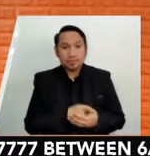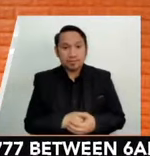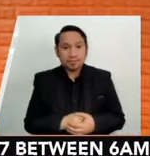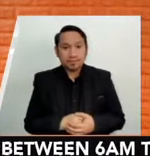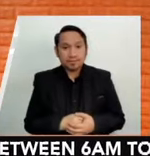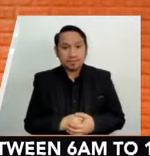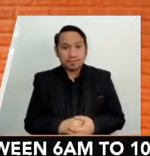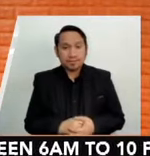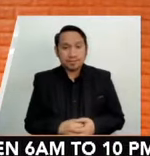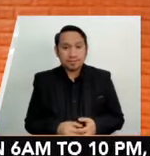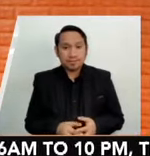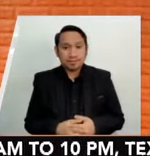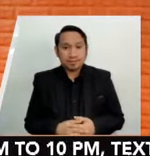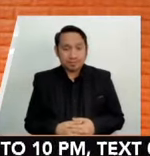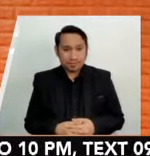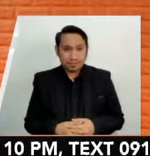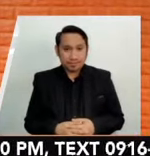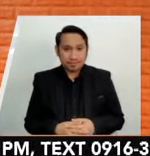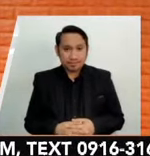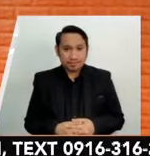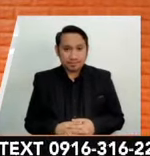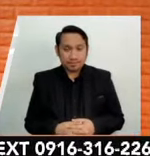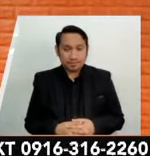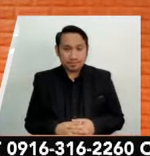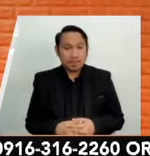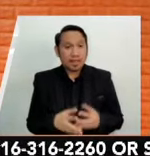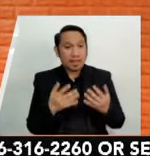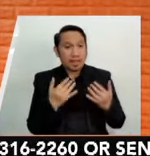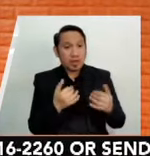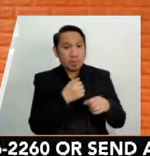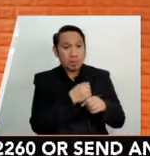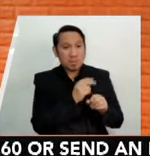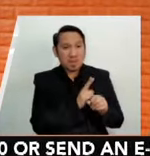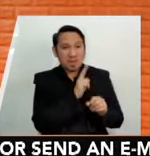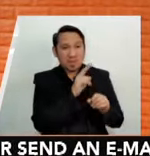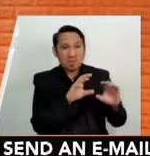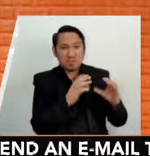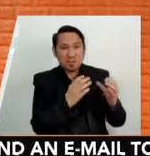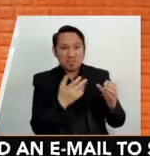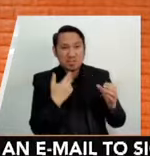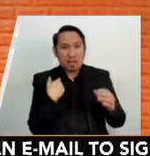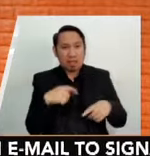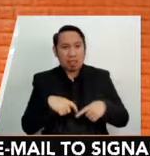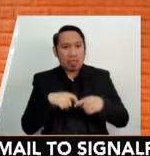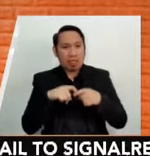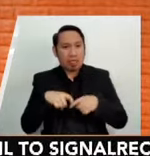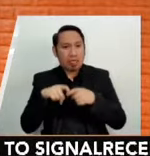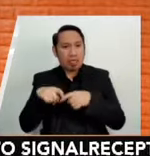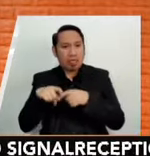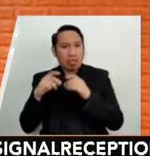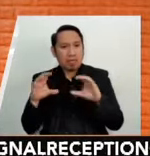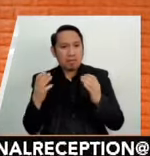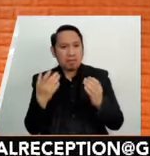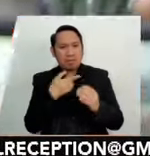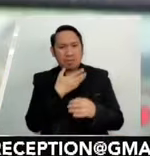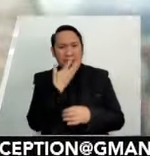Hindi na raw kailangan ng makeup classes kasunod ng suspensyon ng face-to-face classes dahil sa napakainit na panahon.